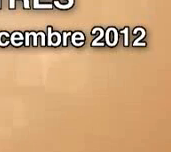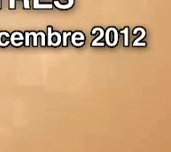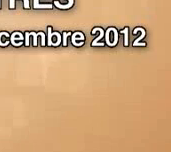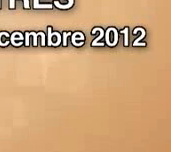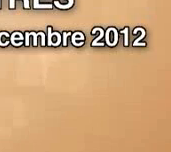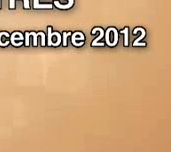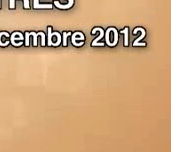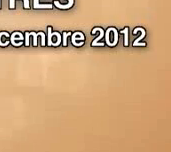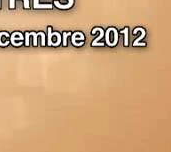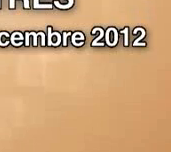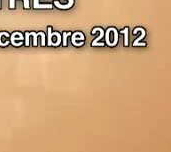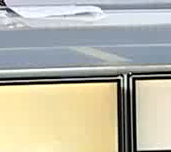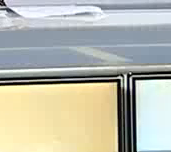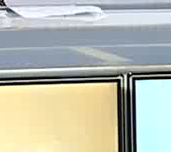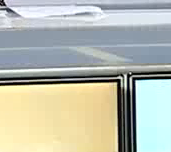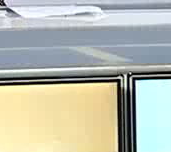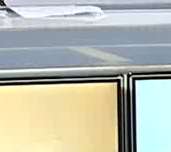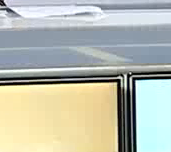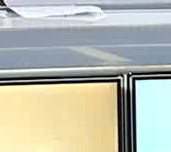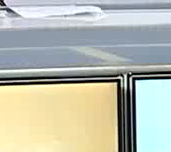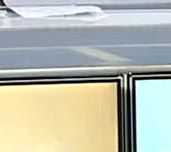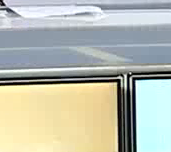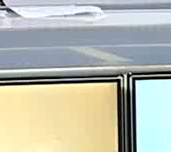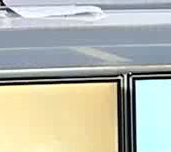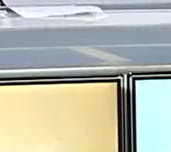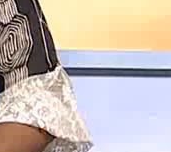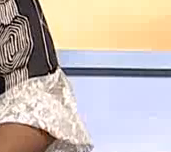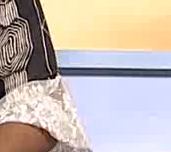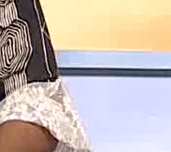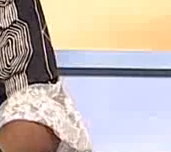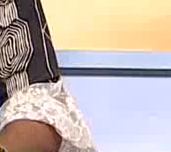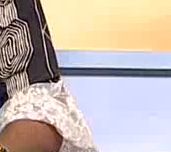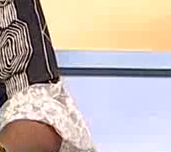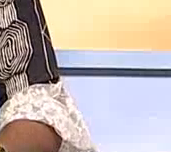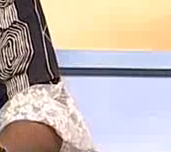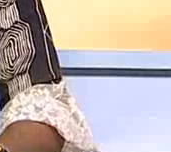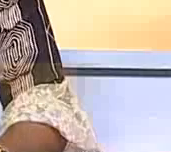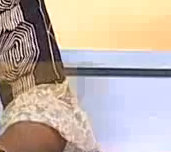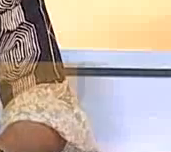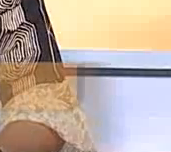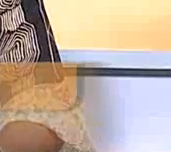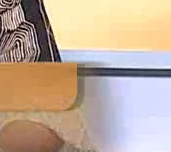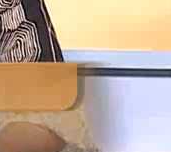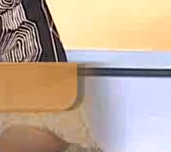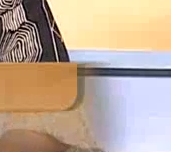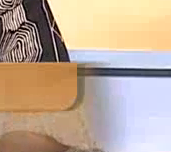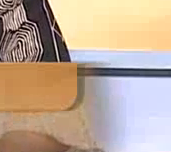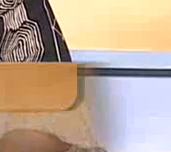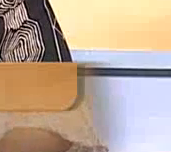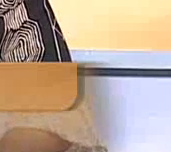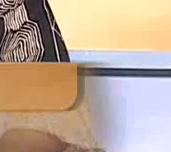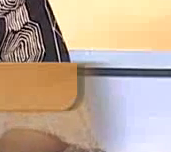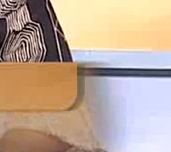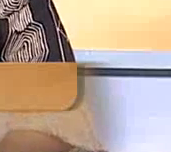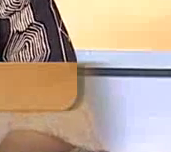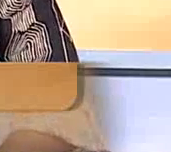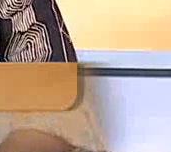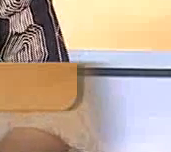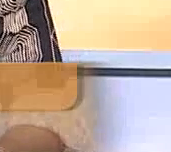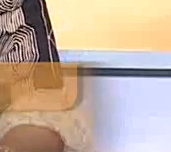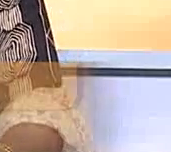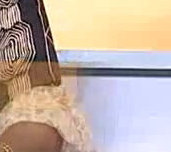de francs CFA saisis. Bonjour et bienvenue à cette deuxième édition de la mi-journée. C'est donc